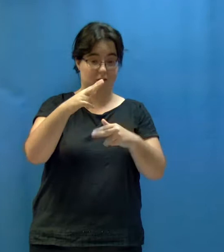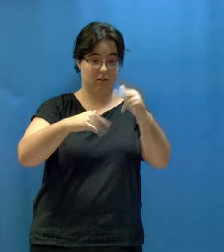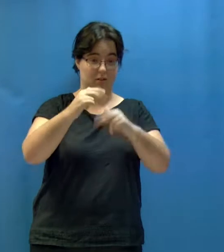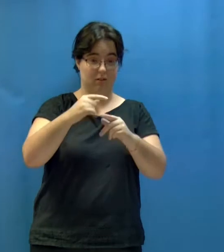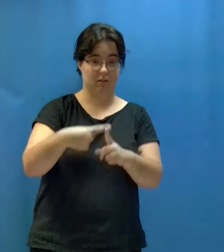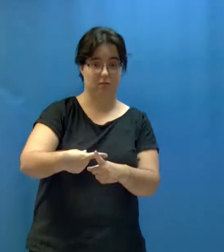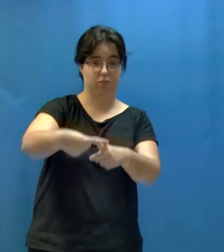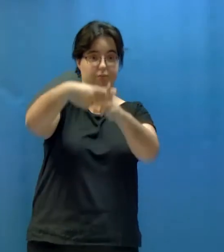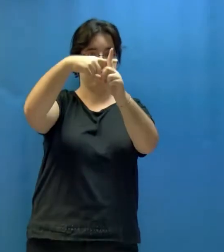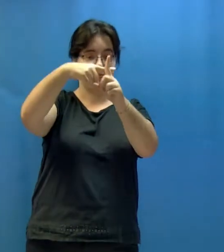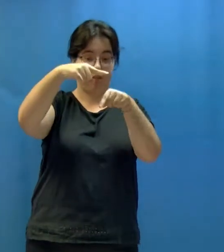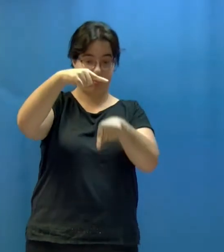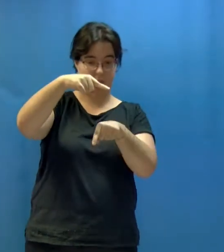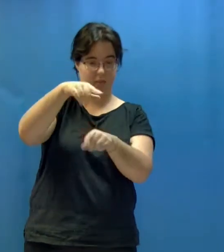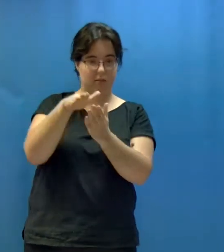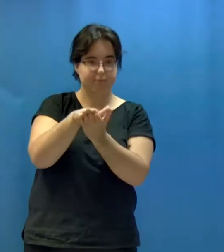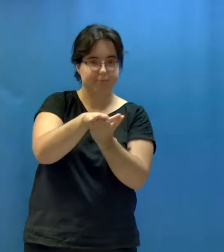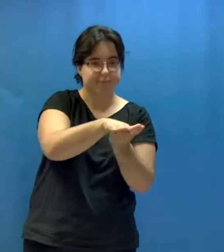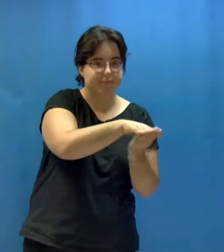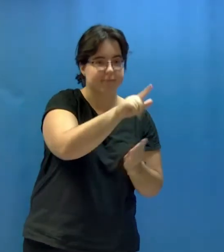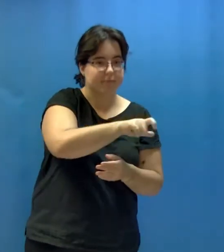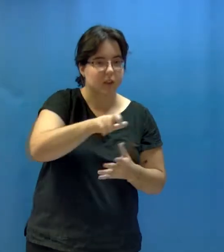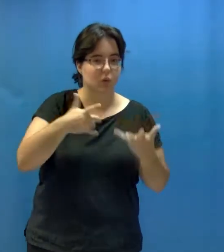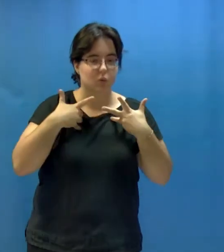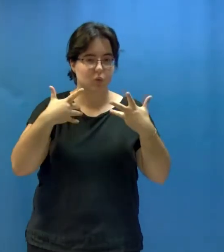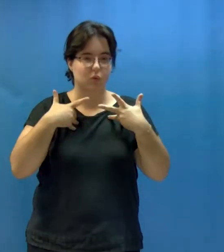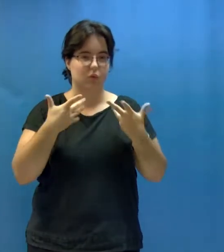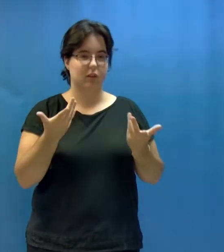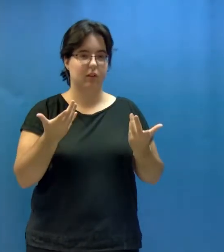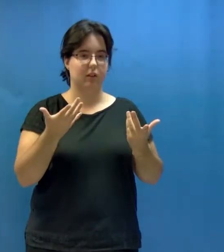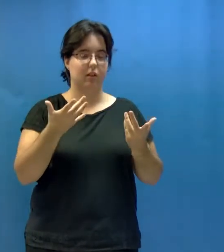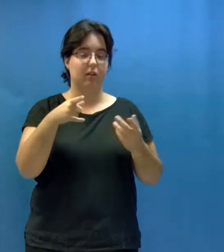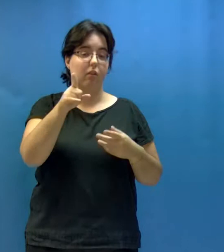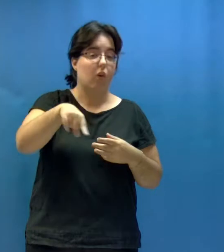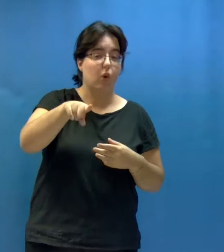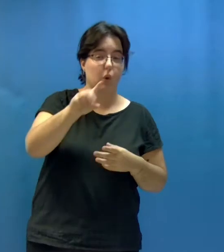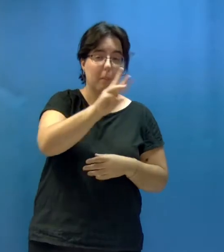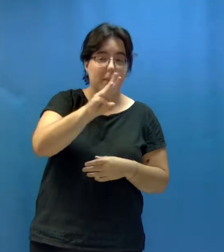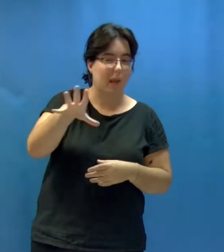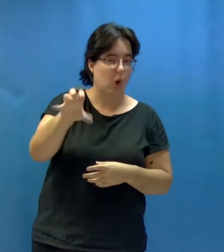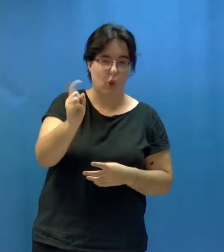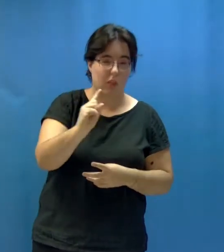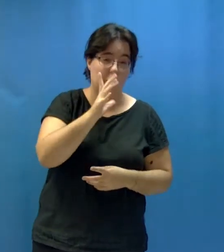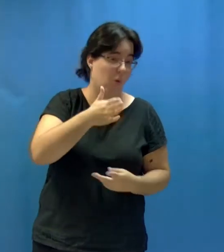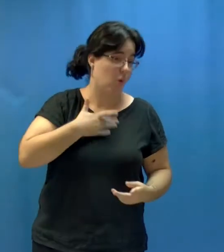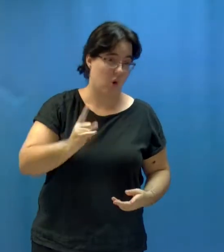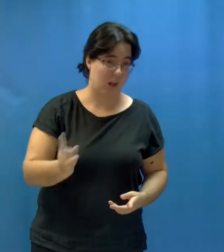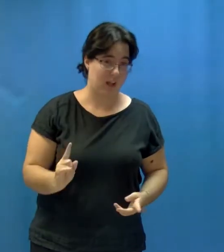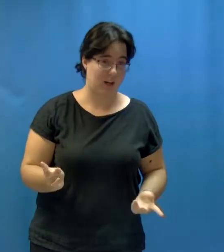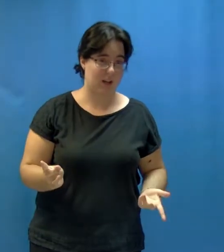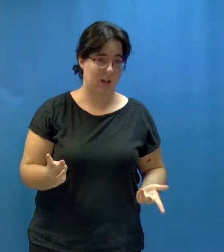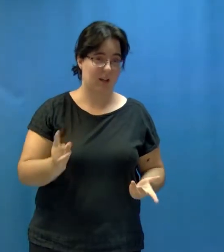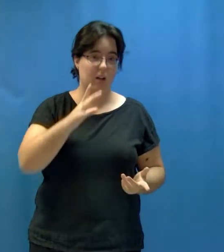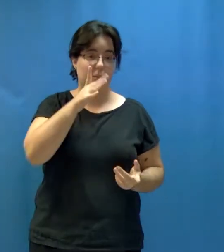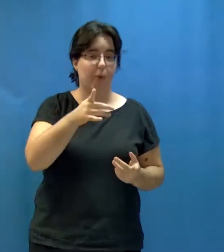i lluitadores antifeixistes. No entenen vostès, senyores i senyors del PP, perquè no ho volen entendre, que per molt que se canvien